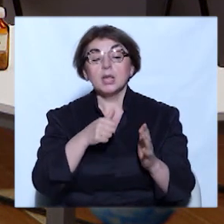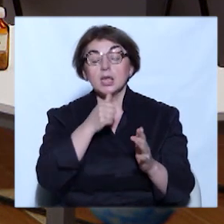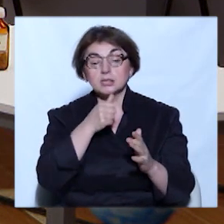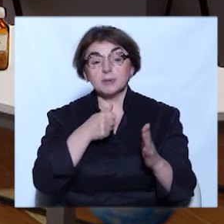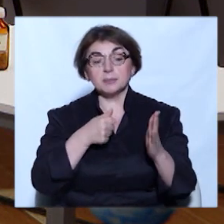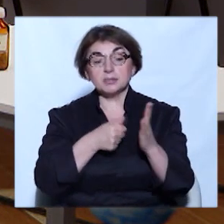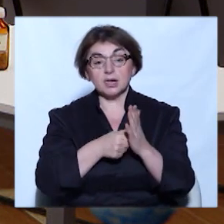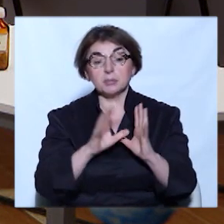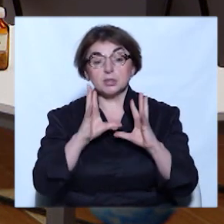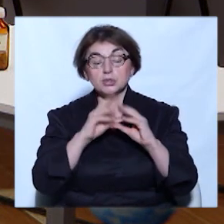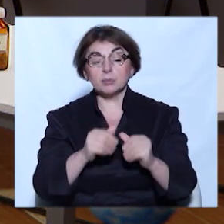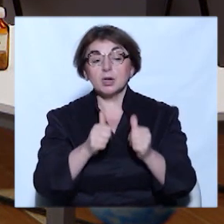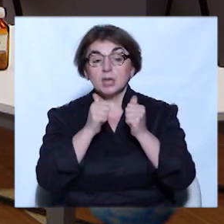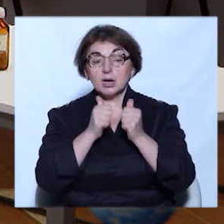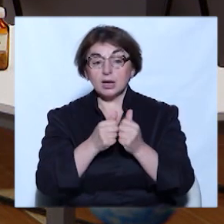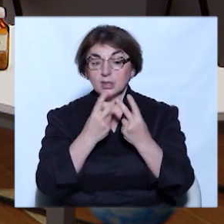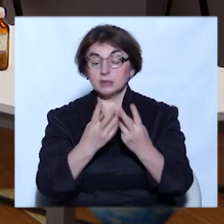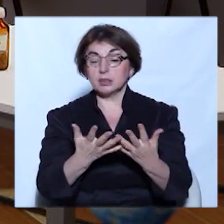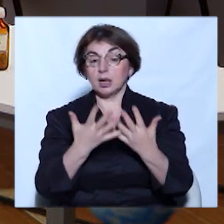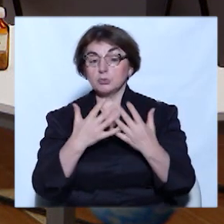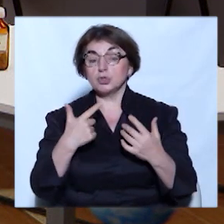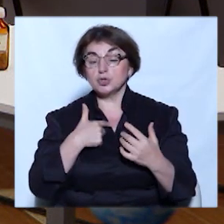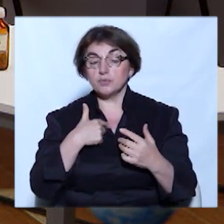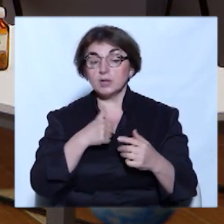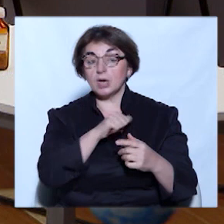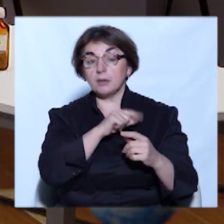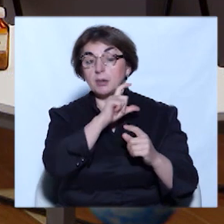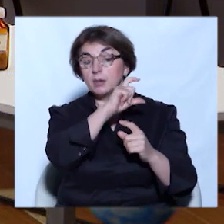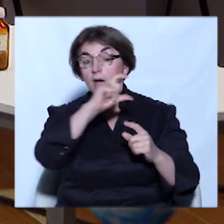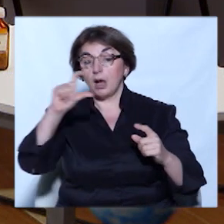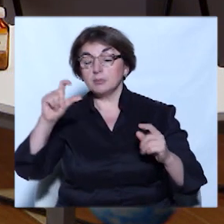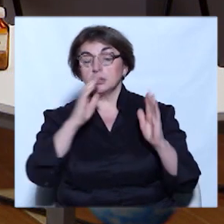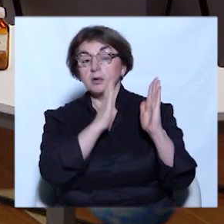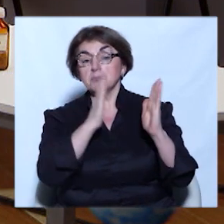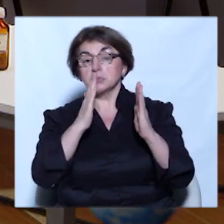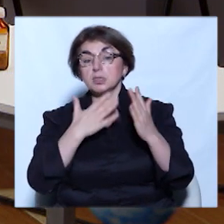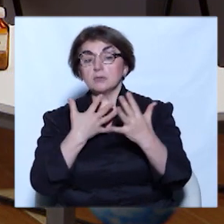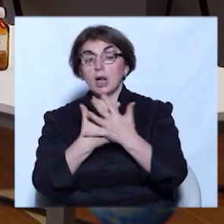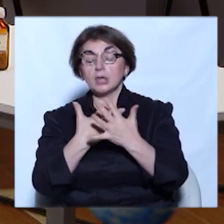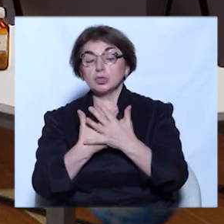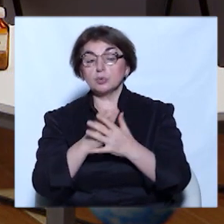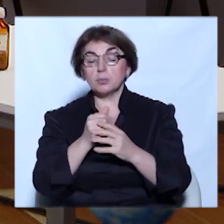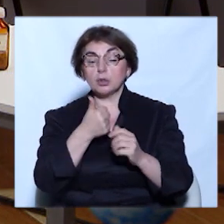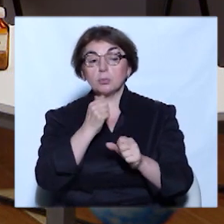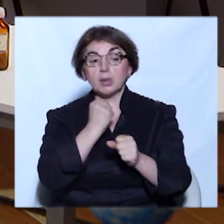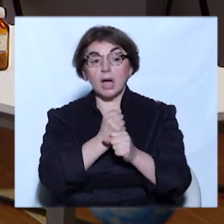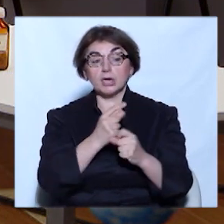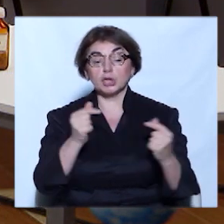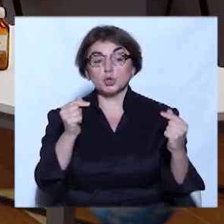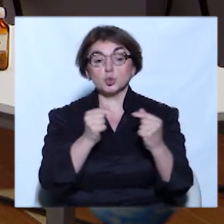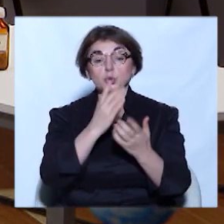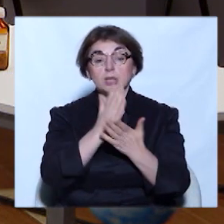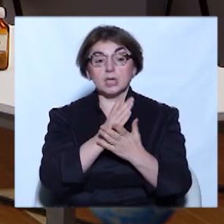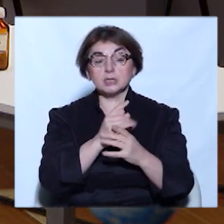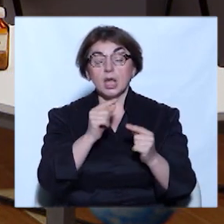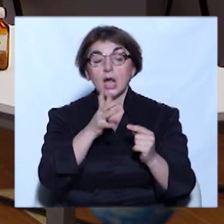იმიტომ რომ კარგად გამოჩდება ჩვენი მეტალთა აქტიურობის მწკრივი. რატომ დაალაგეს ასე? და